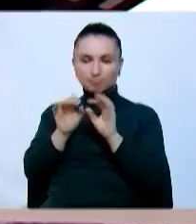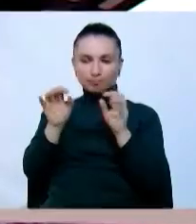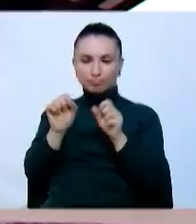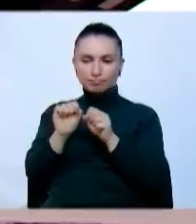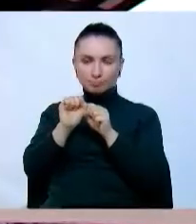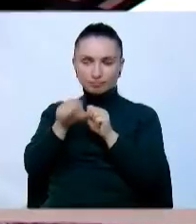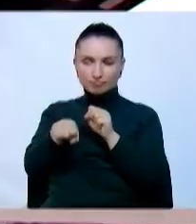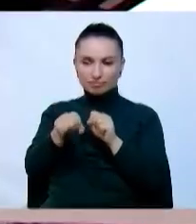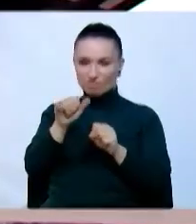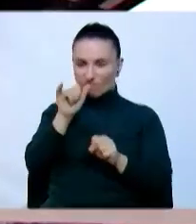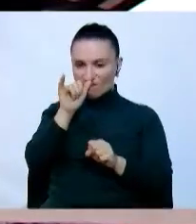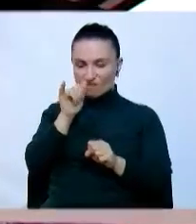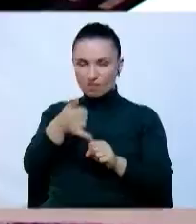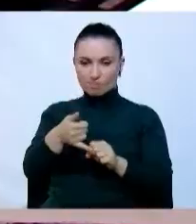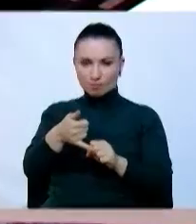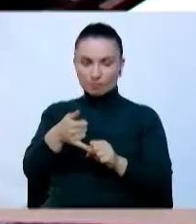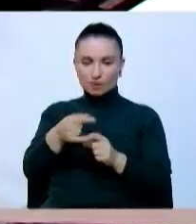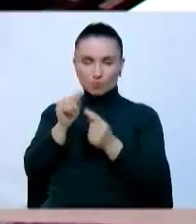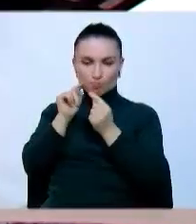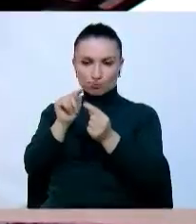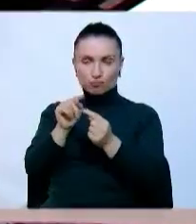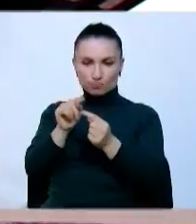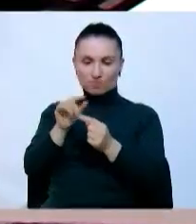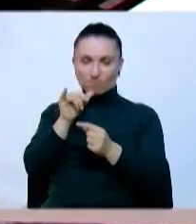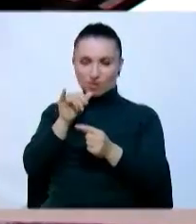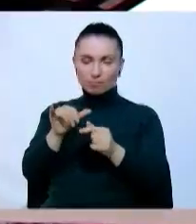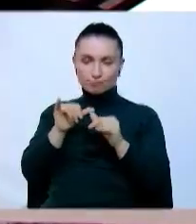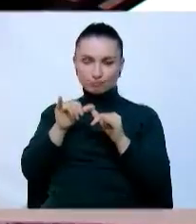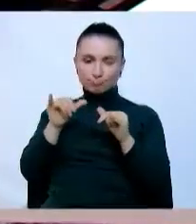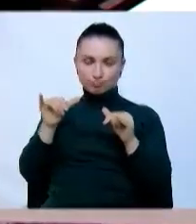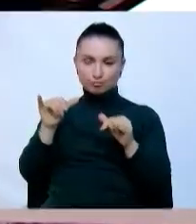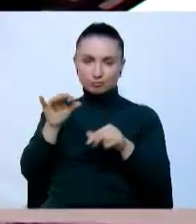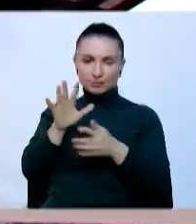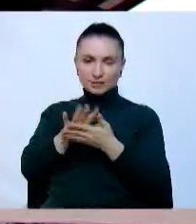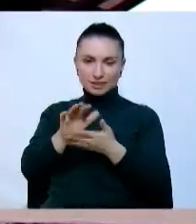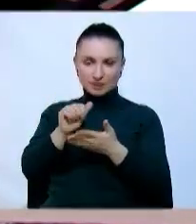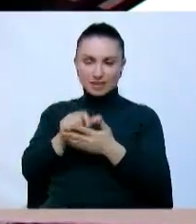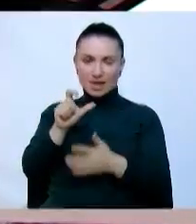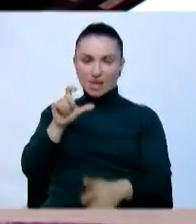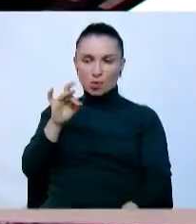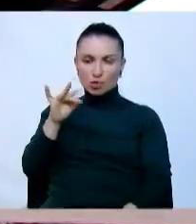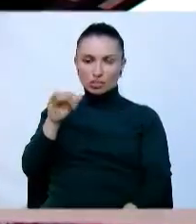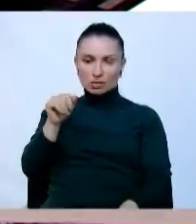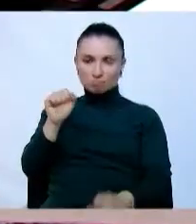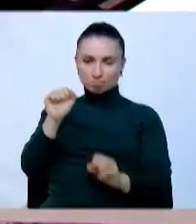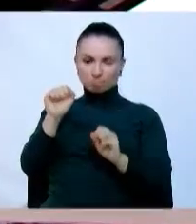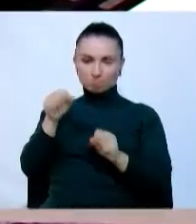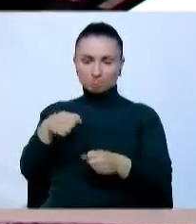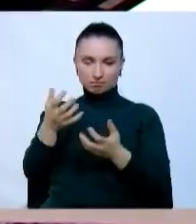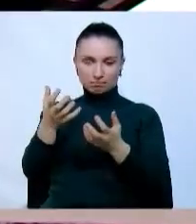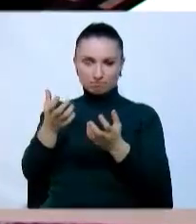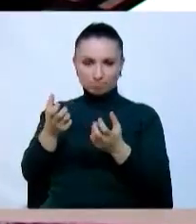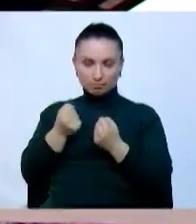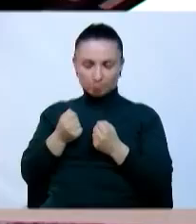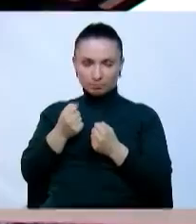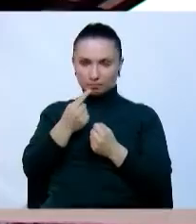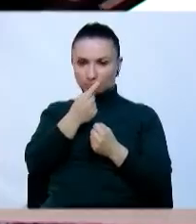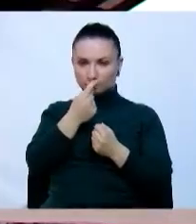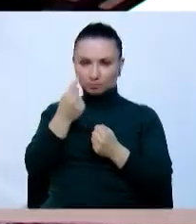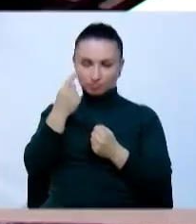გარეშე გამხიზნებლების წინააღმდეგ და რაც ვითარდება მე შემდგომში დაზიანდეს პატარა ეროზია გაჩნდეს, ანუ პატარა